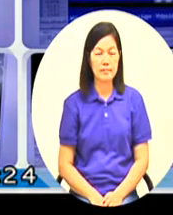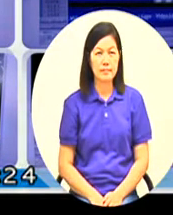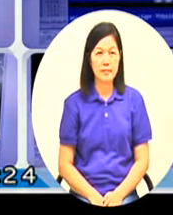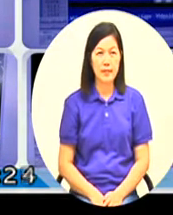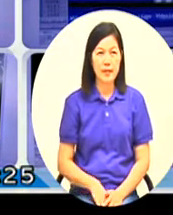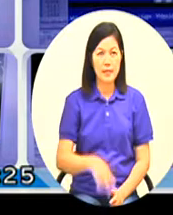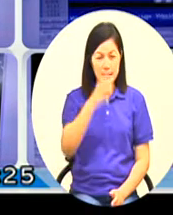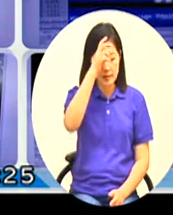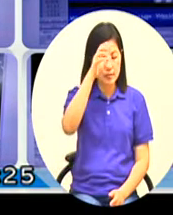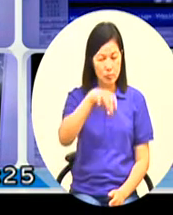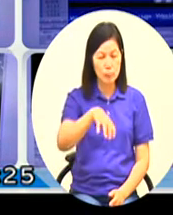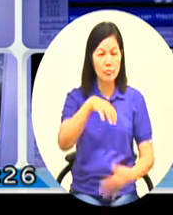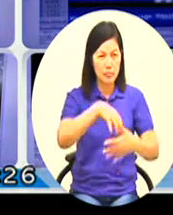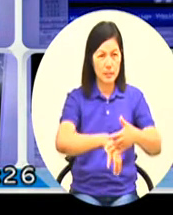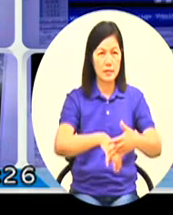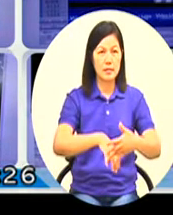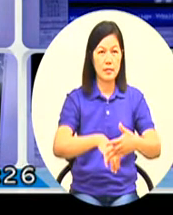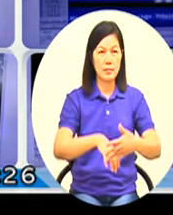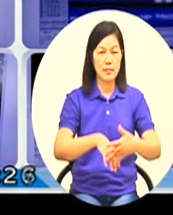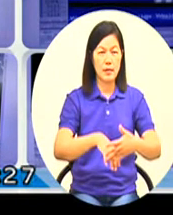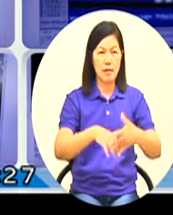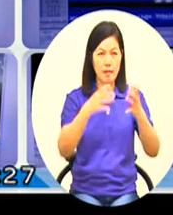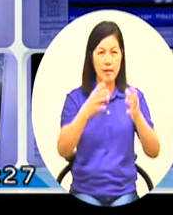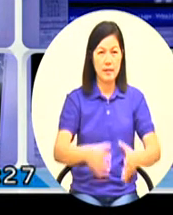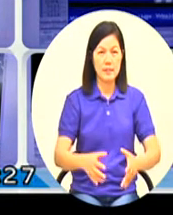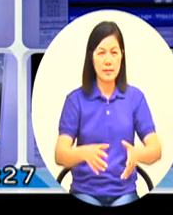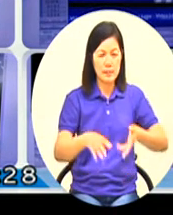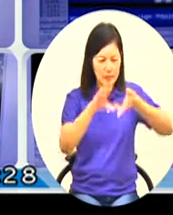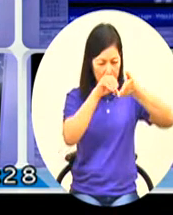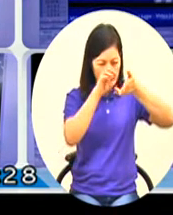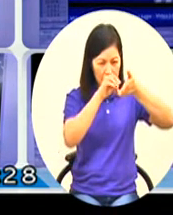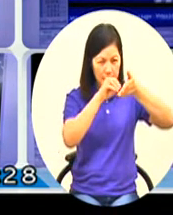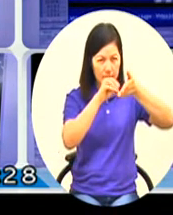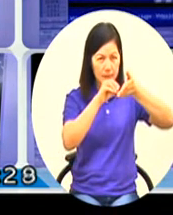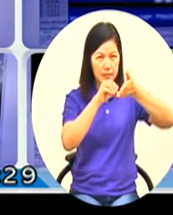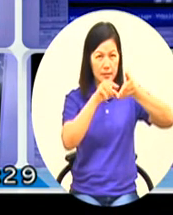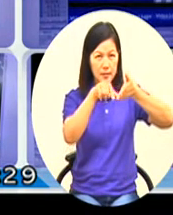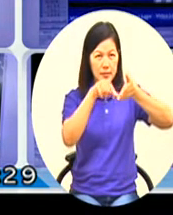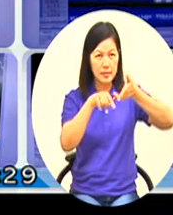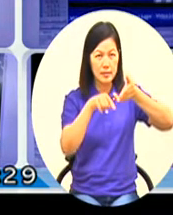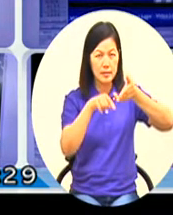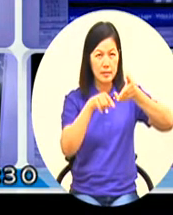警察局内底所设的我们监视器的 monitor，